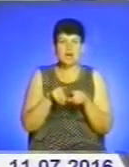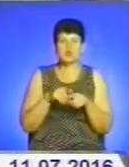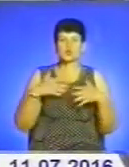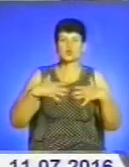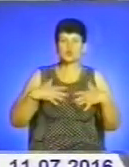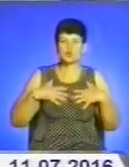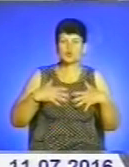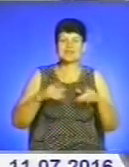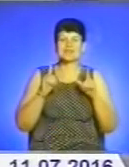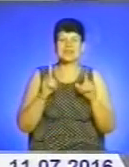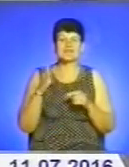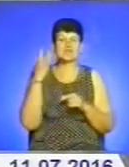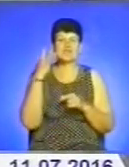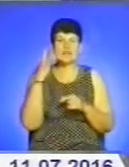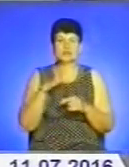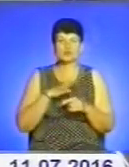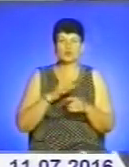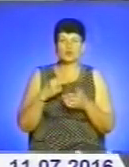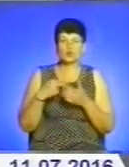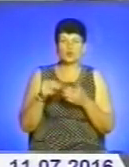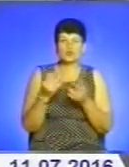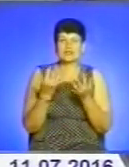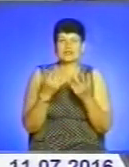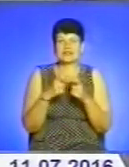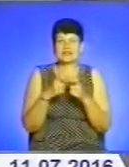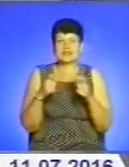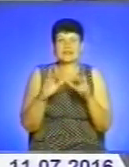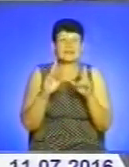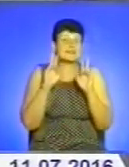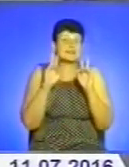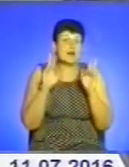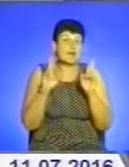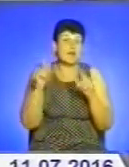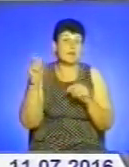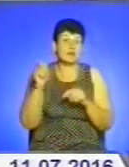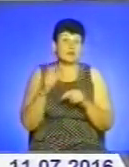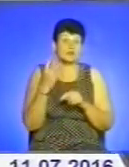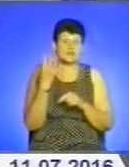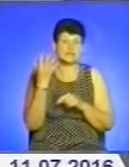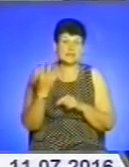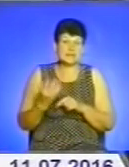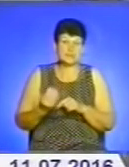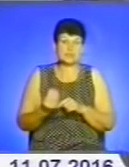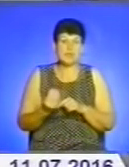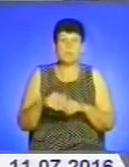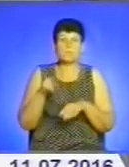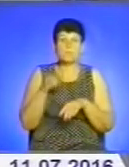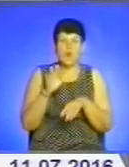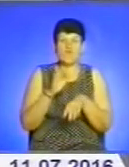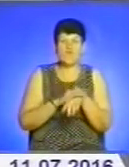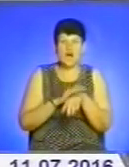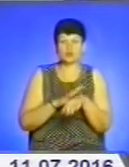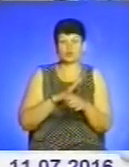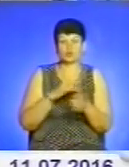навіть зі Штатів. Було куплено пару квитків. Я, певно, не знаю, як люди сюди добиралися на ці 4 дні, але по факту ці квитки були